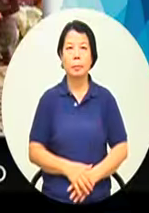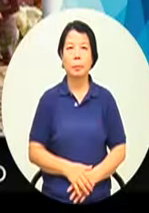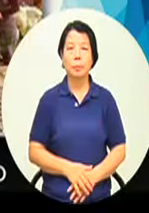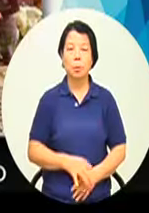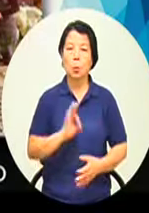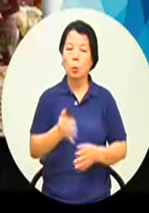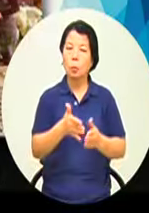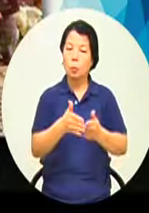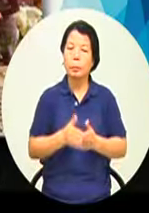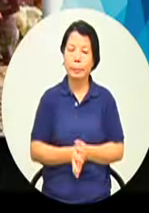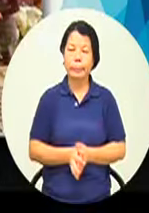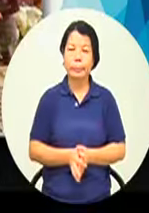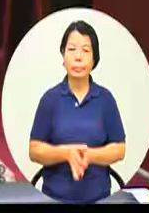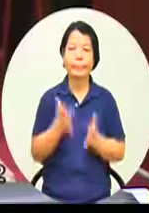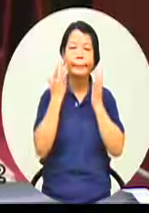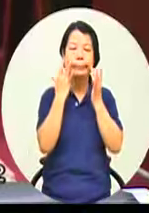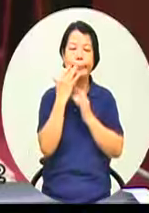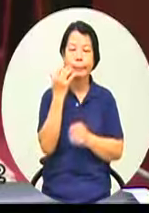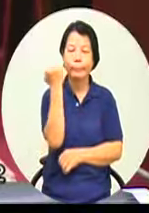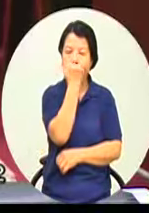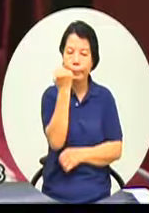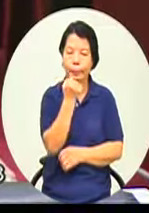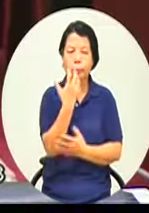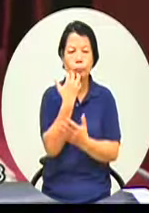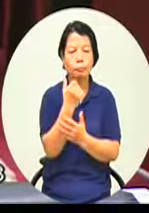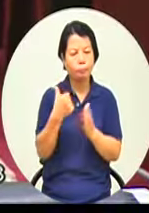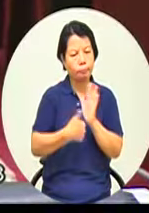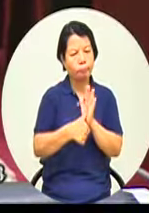为什么会有蔡总这个名字存在啊？